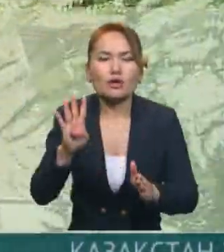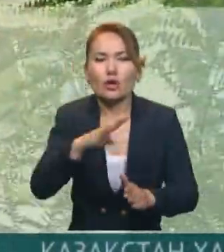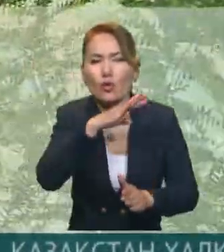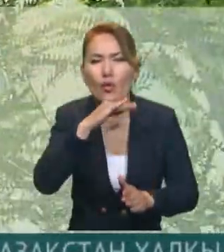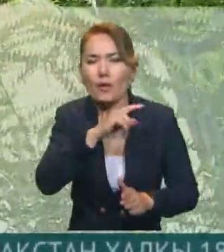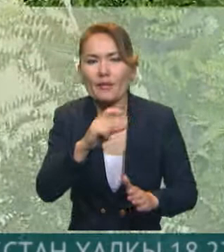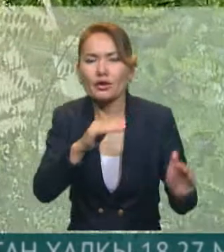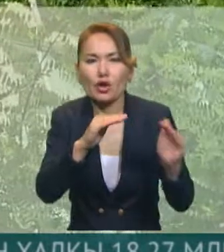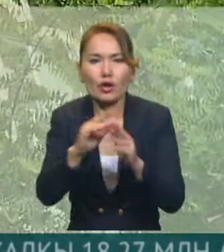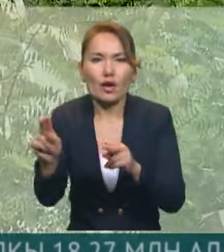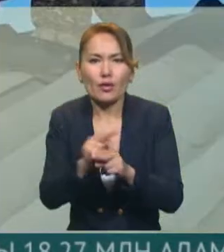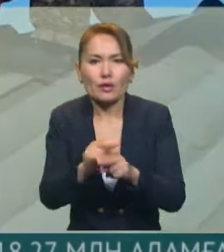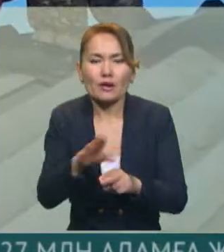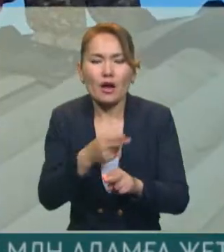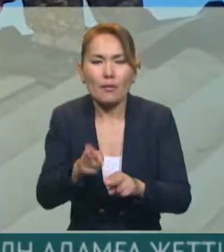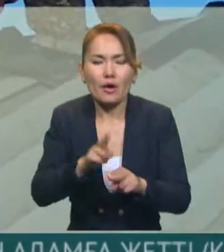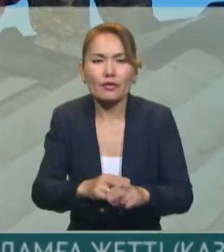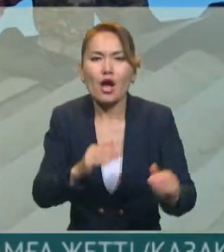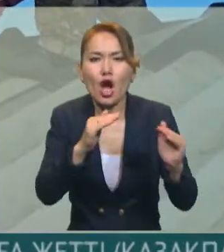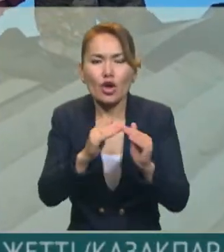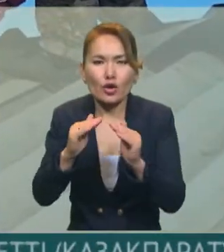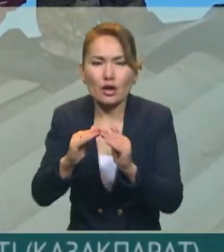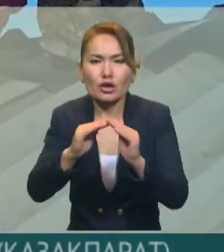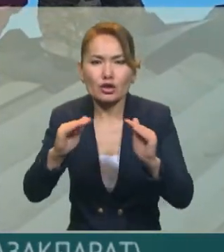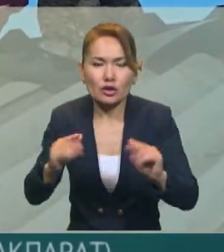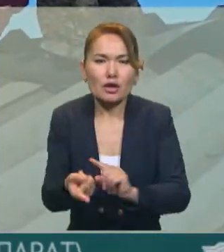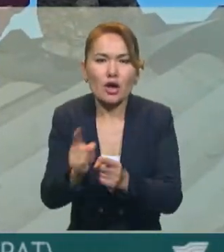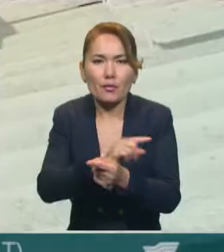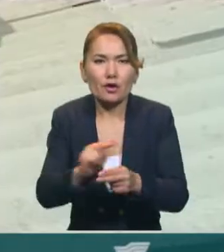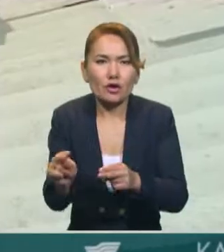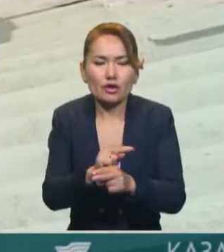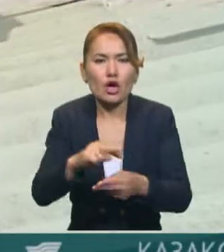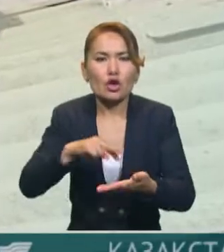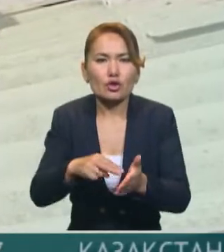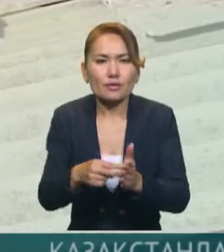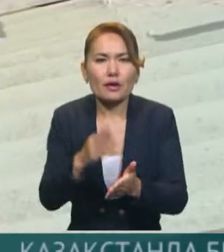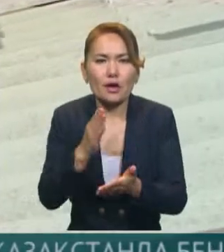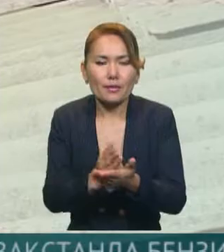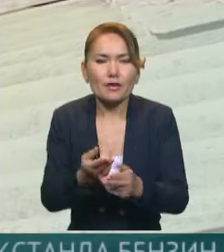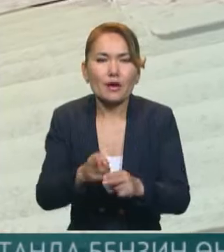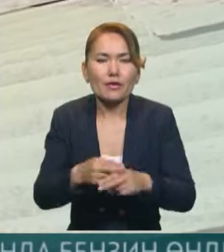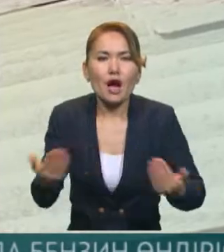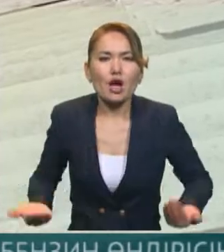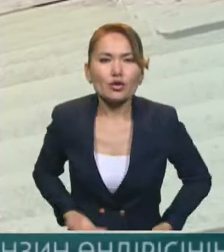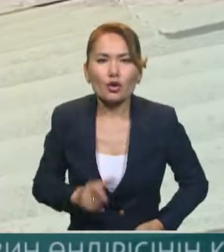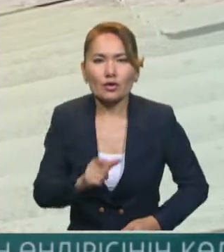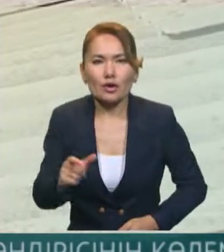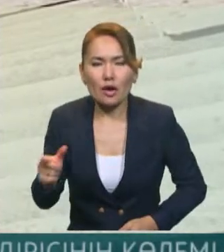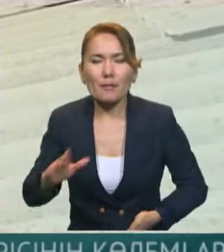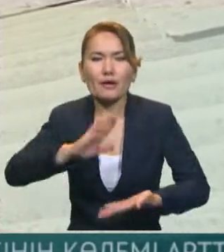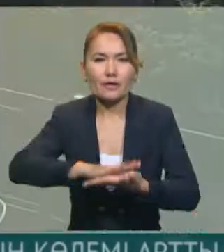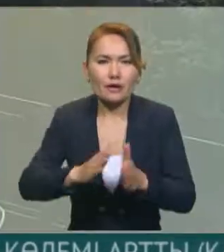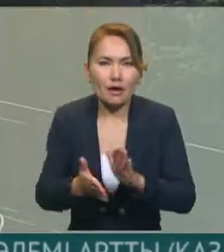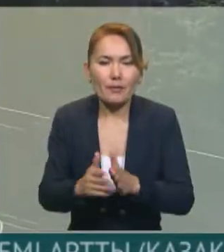жөнделген. Биылда 4 үйдің жедел сатысын жаңартып, 5 үйдің шатырын жаңғырту жоспарланған. Күні бүгін тұрғындармен 4 шақты келісім